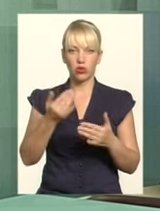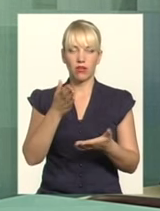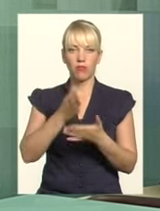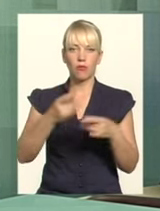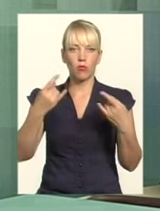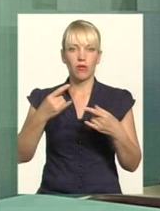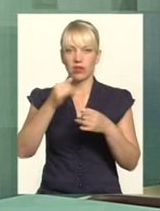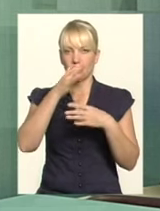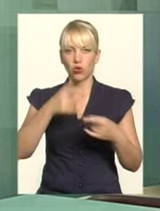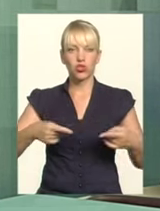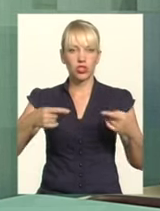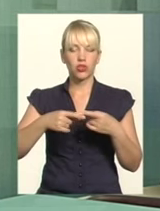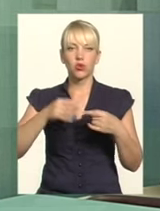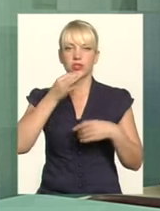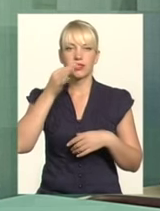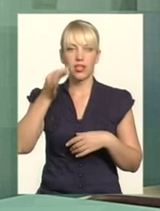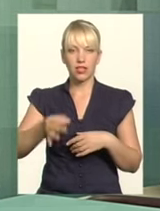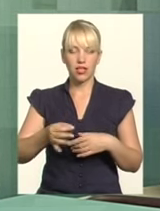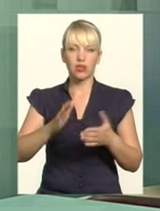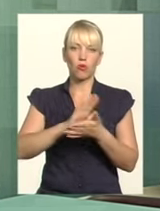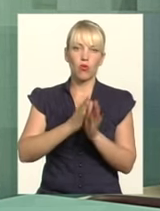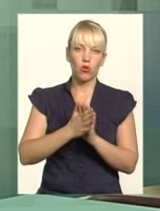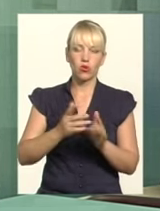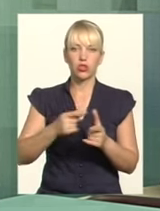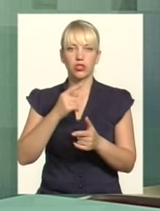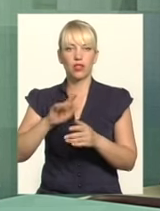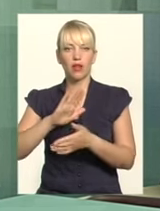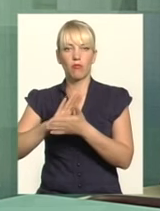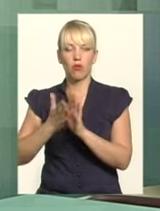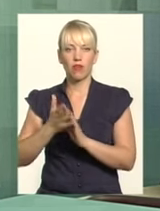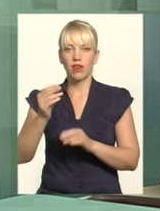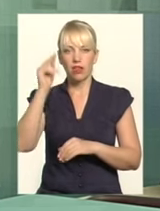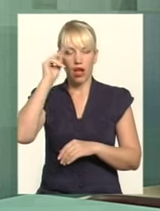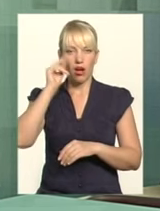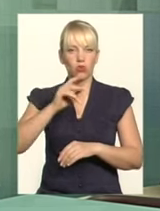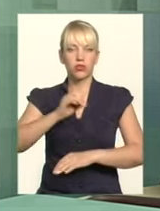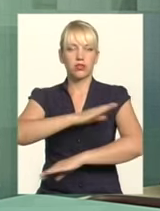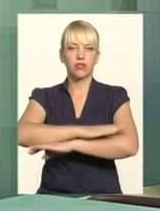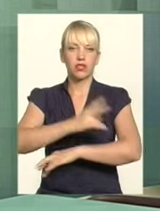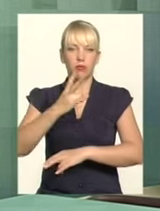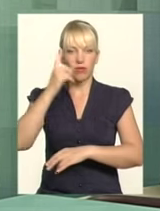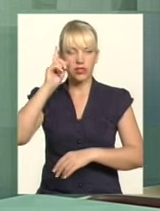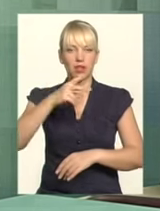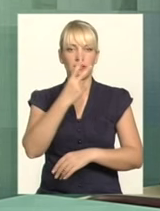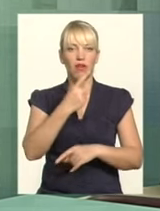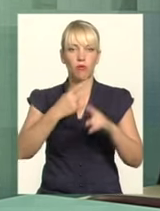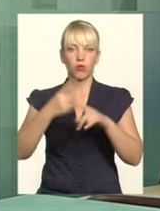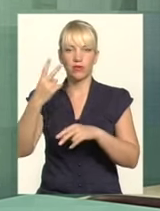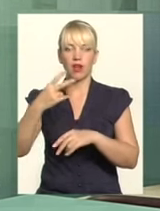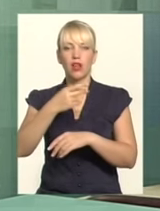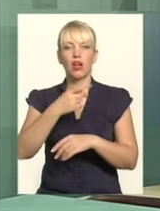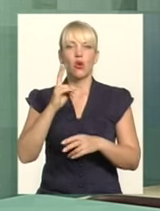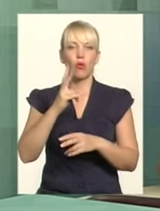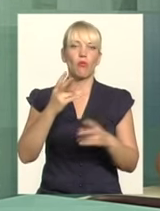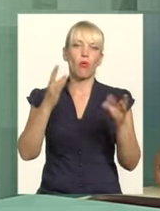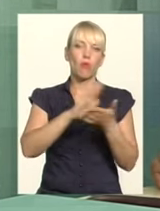не можете чітко сказати, положено, не положено. Ви як учень в другому класі повинні знати дважди два, кому положено, не